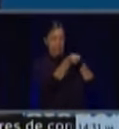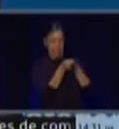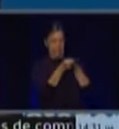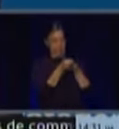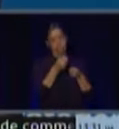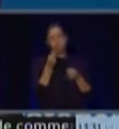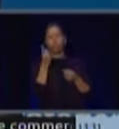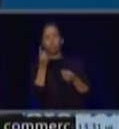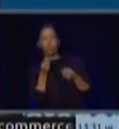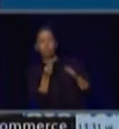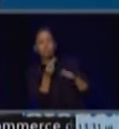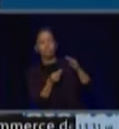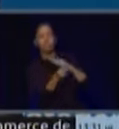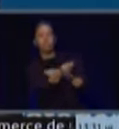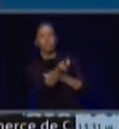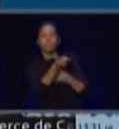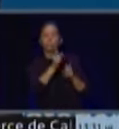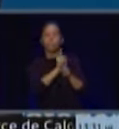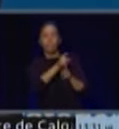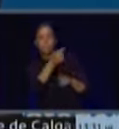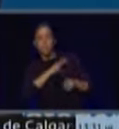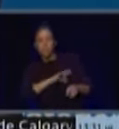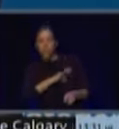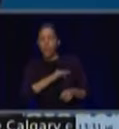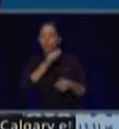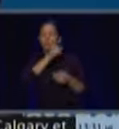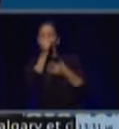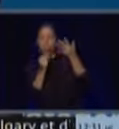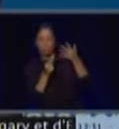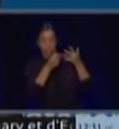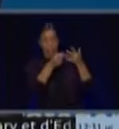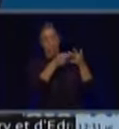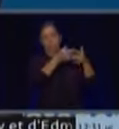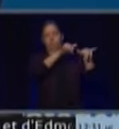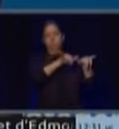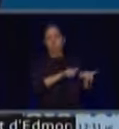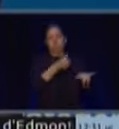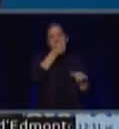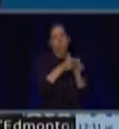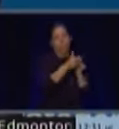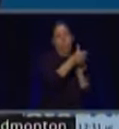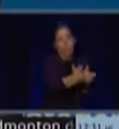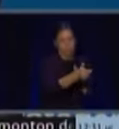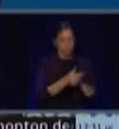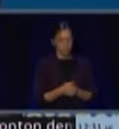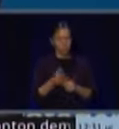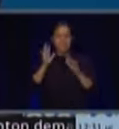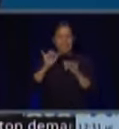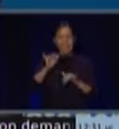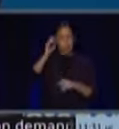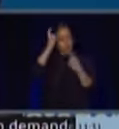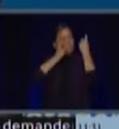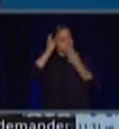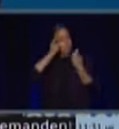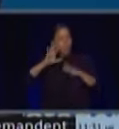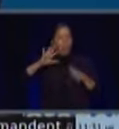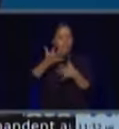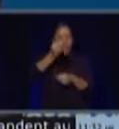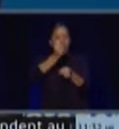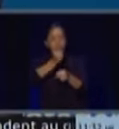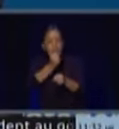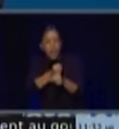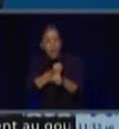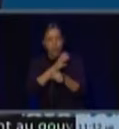Est-ce qu'il y a des actes qui pourraient être délégués à des personnes qui pourraient être formées rapidement? Donc, c'est tout ça qu'on est en train de